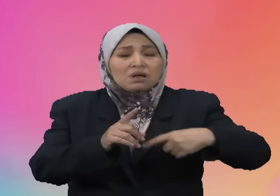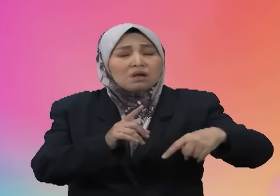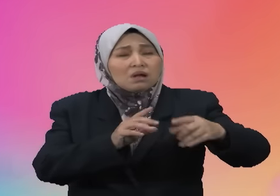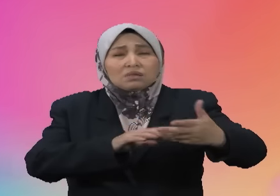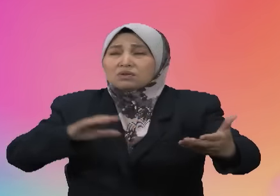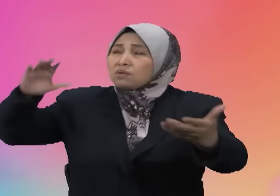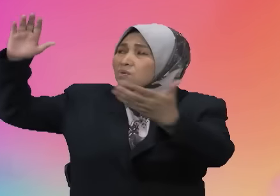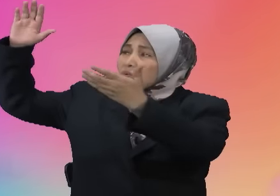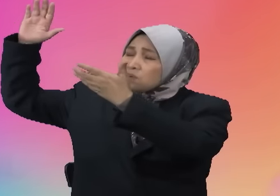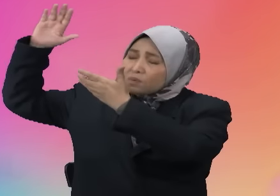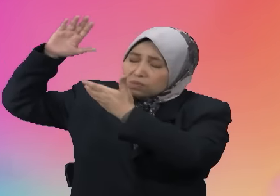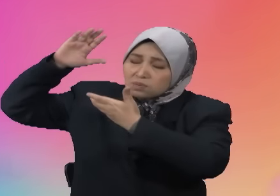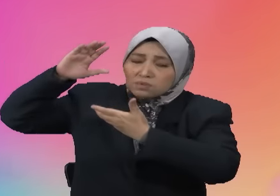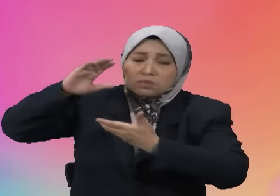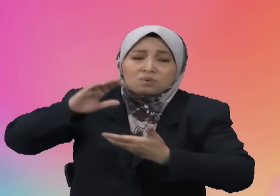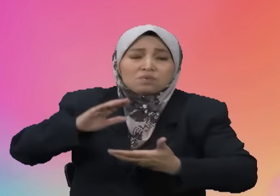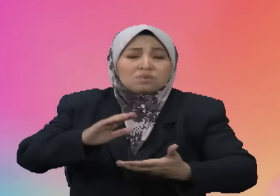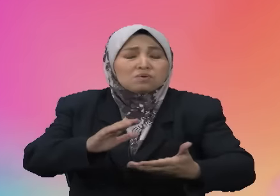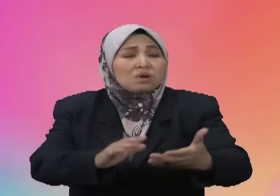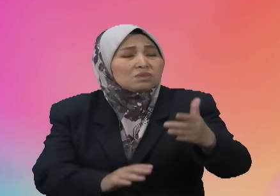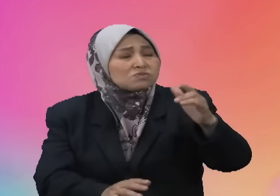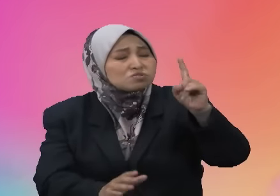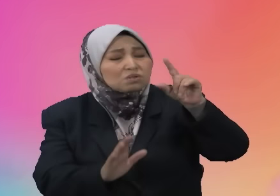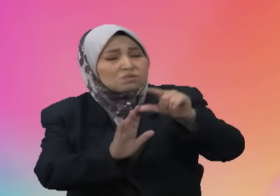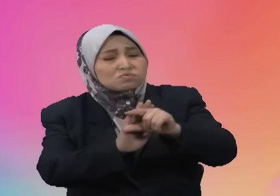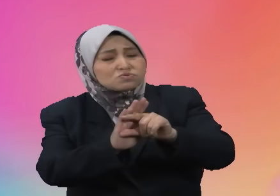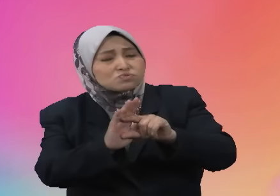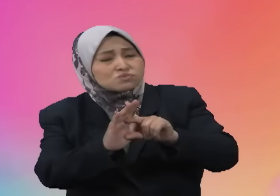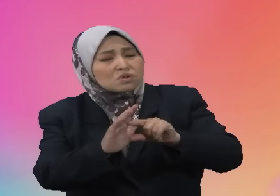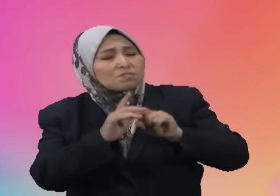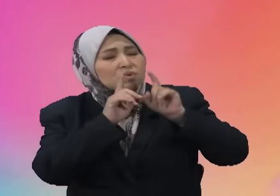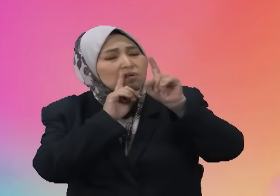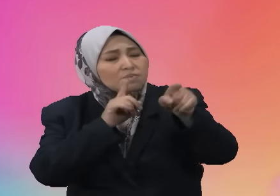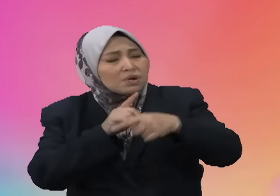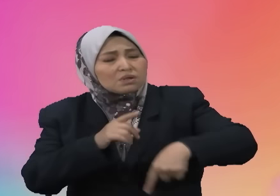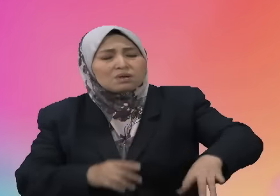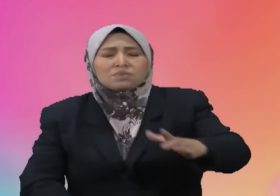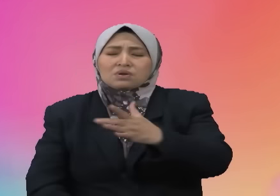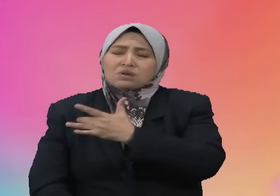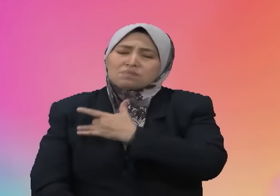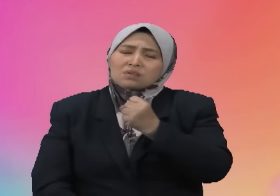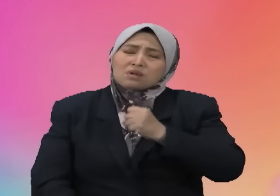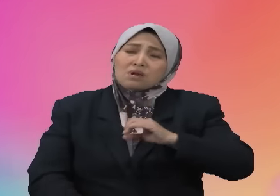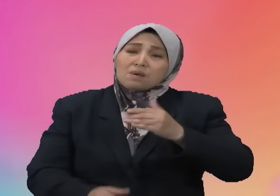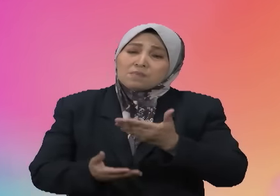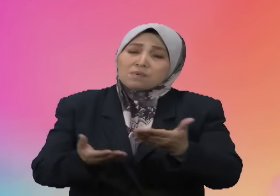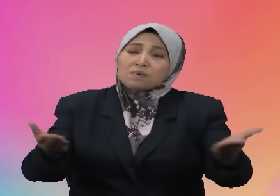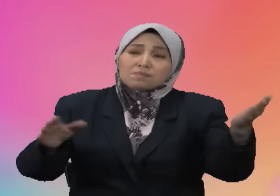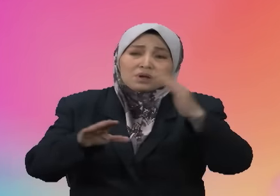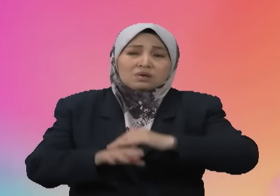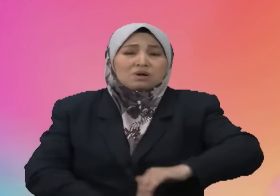waidza unzilat suratun an amaminu